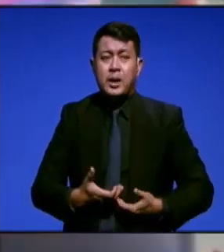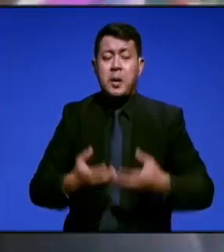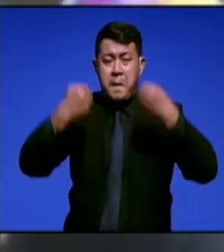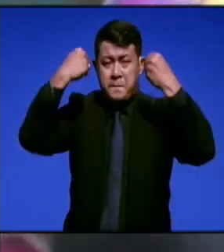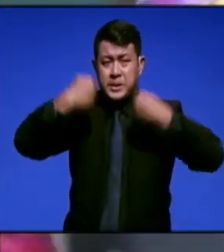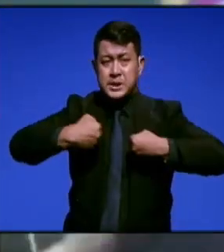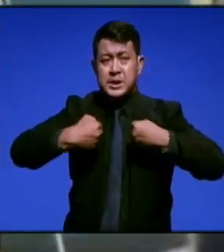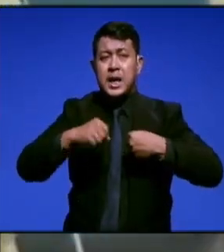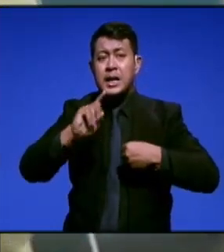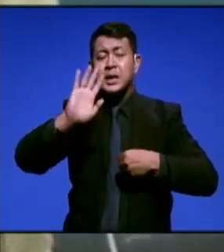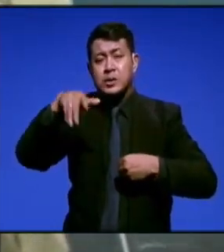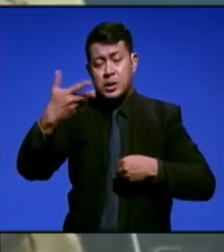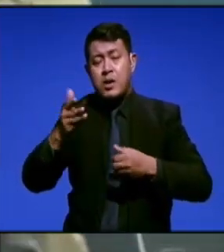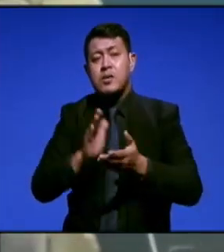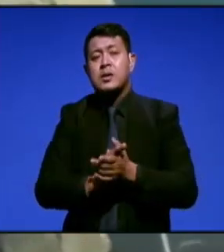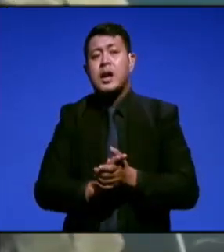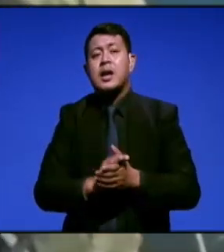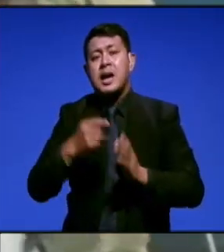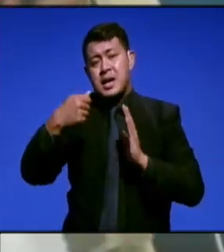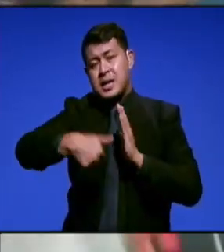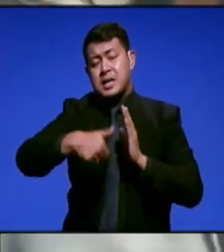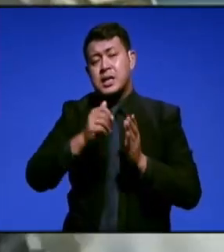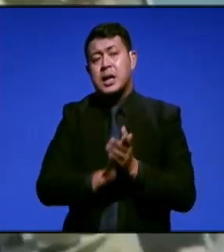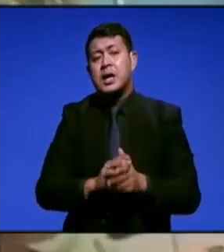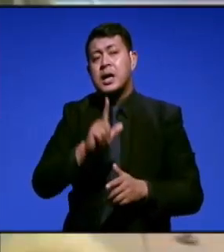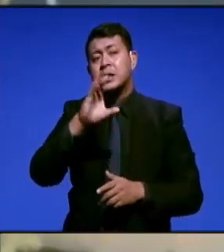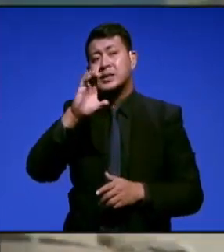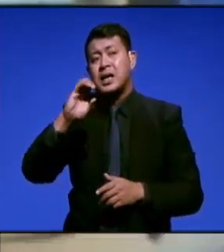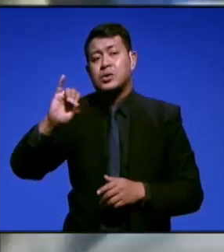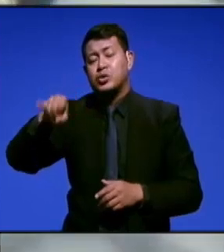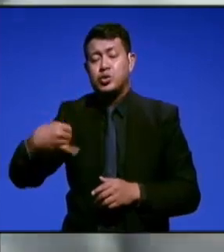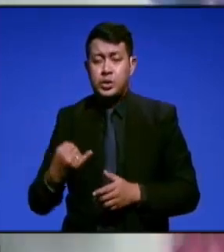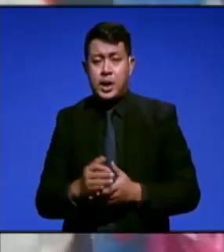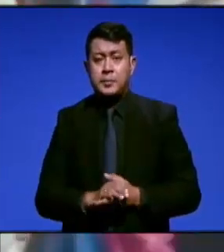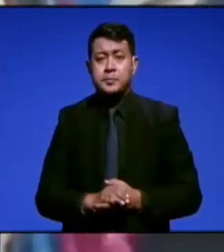penjara paling lama 1 tahun dan atau denda maksimal 100 juta rupiah.